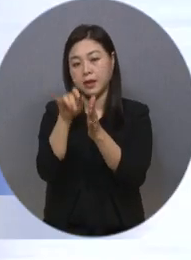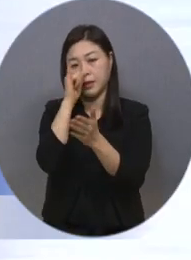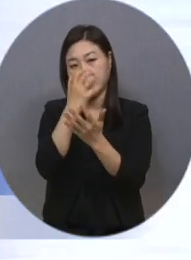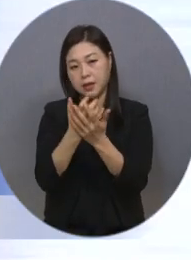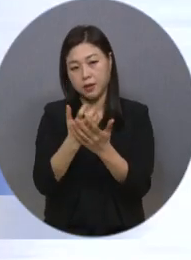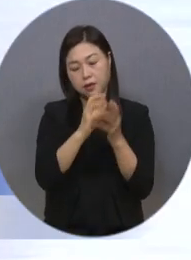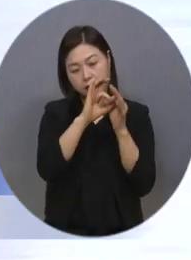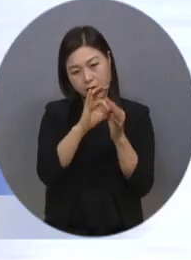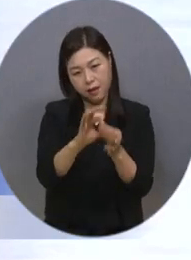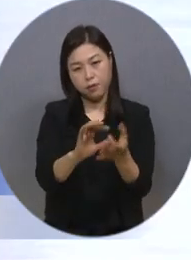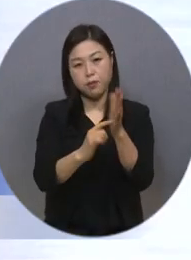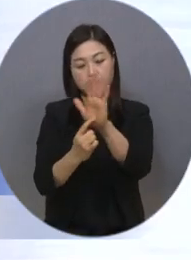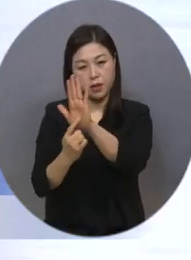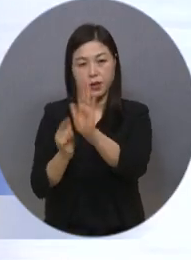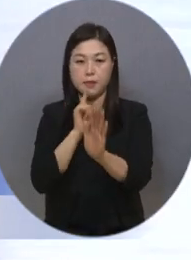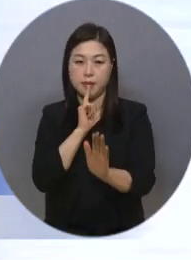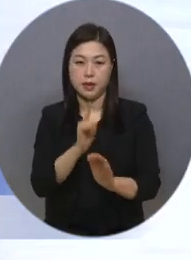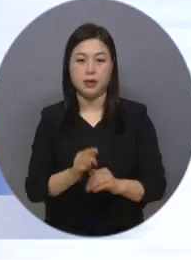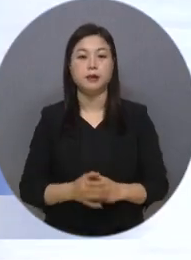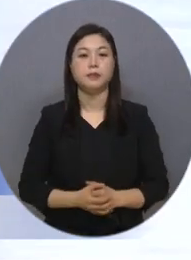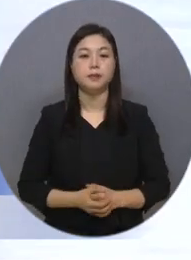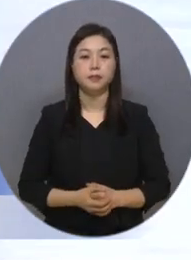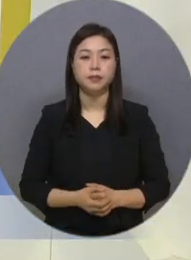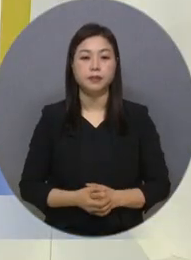지속해서 생산하겠다고 말했습니다